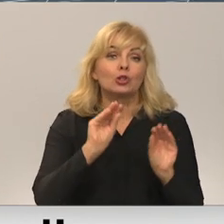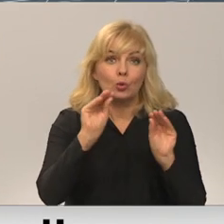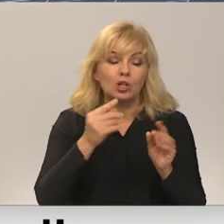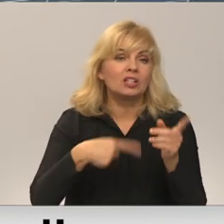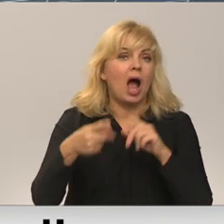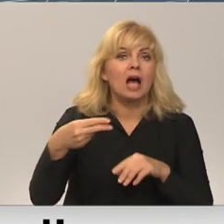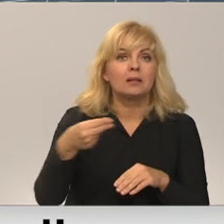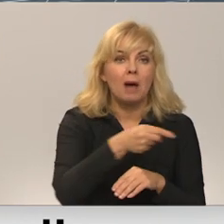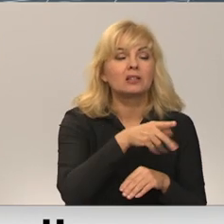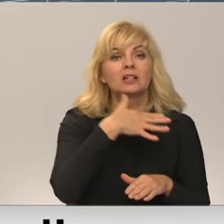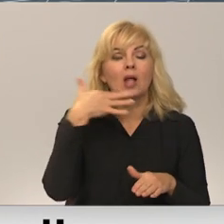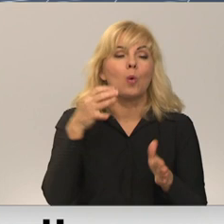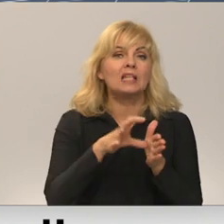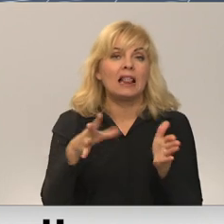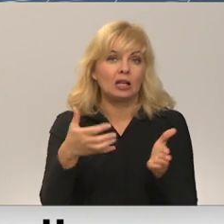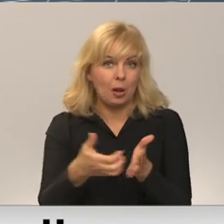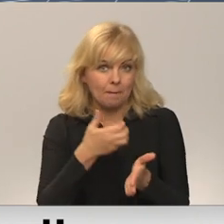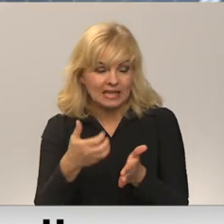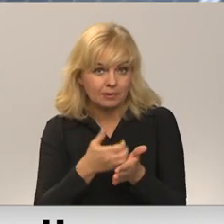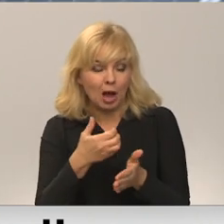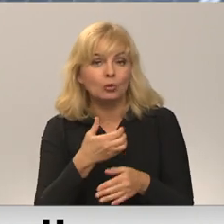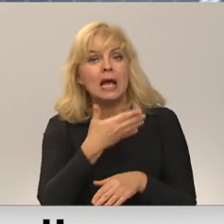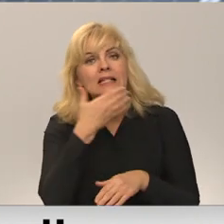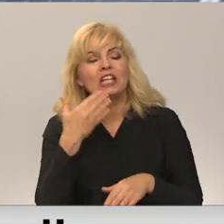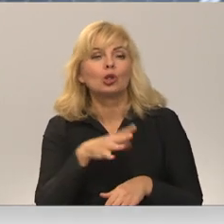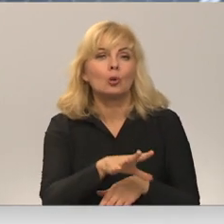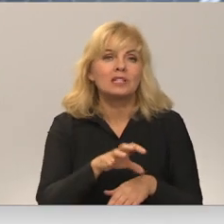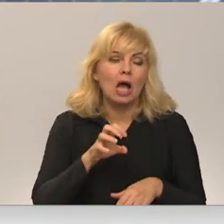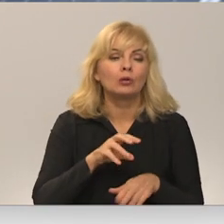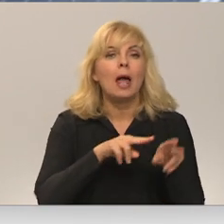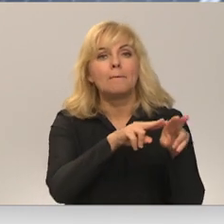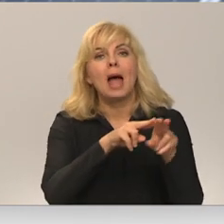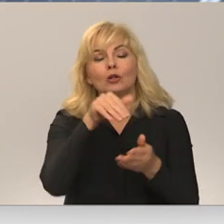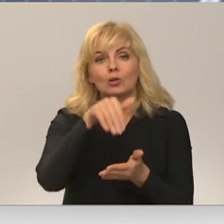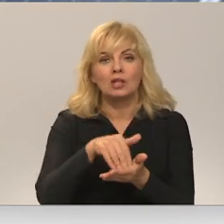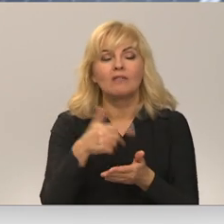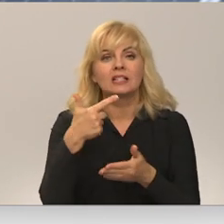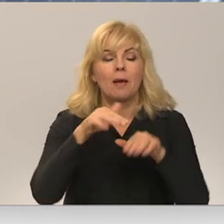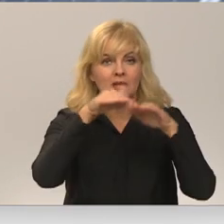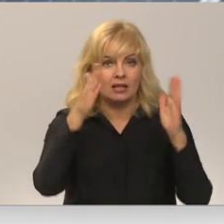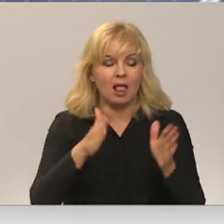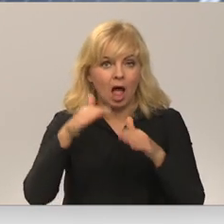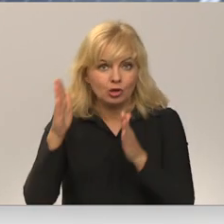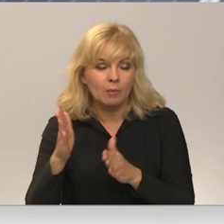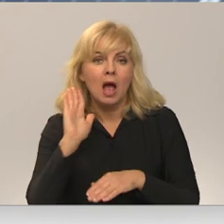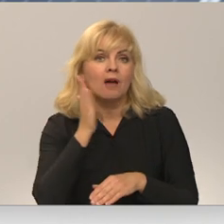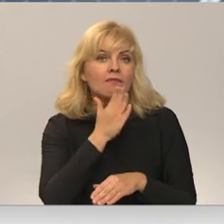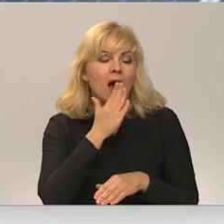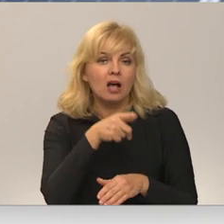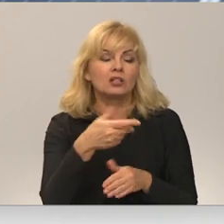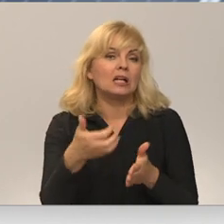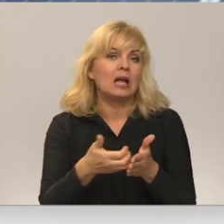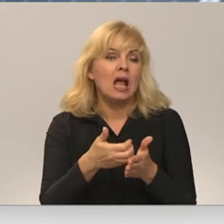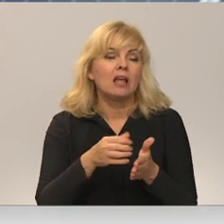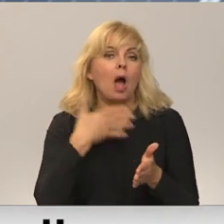liels elektrības patēriņš. Teiksim, siltumsūknis vai arī medniekam stāv mājās 7 ledusskapi, kas vasarā daudz elektrību tērē,